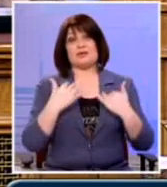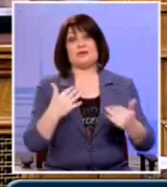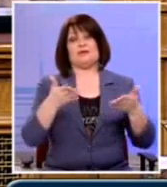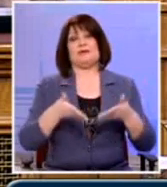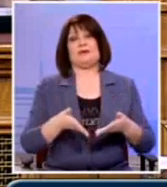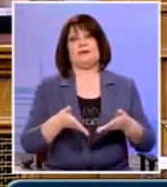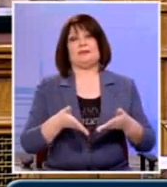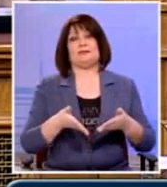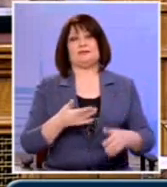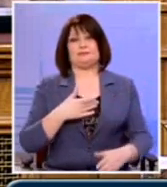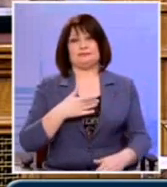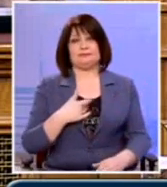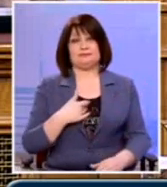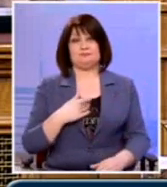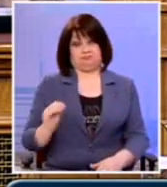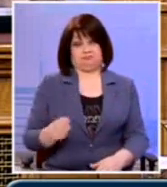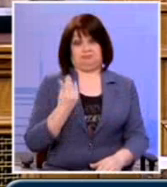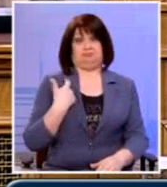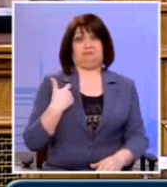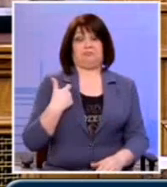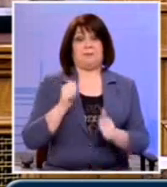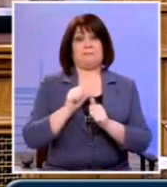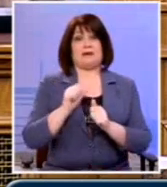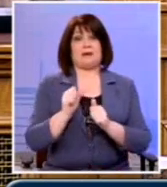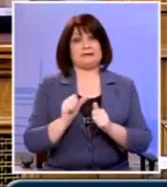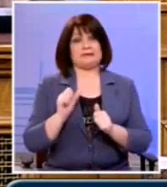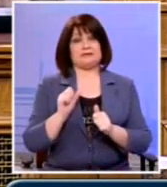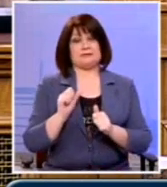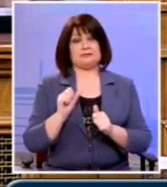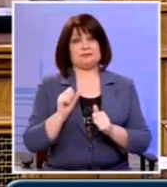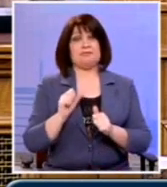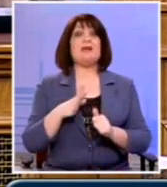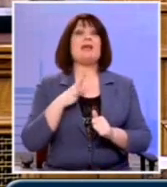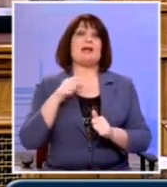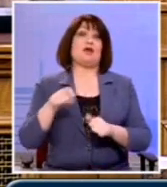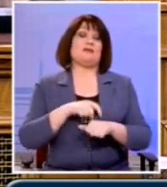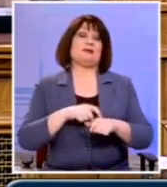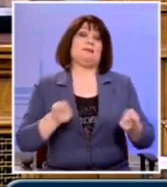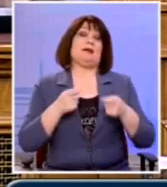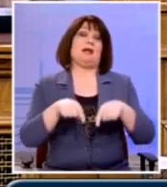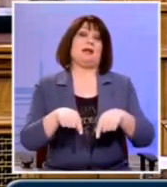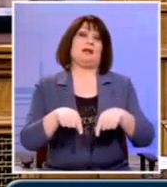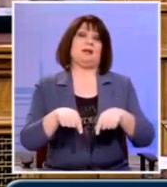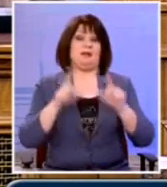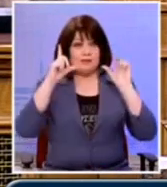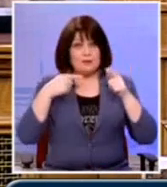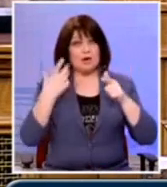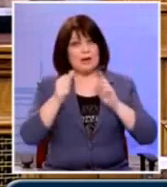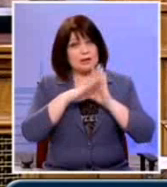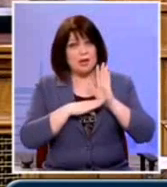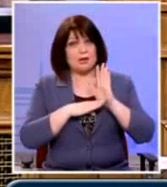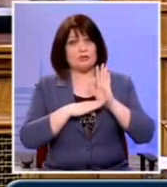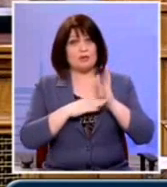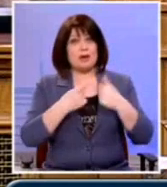είμαι κοινοβουλευτικός πολύ καιρό, κάποιους μήνες, αλλά θα ήθελα αυτό να μην συμβεί τώρα. Σε μια ευνομούμενη δημοκρατία δεν θα έπρεπε να υπάρχει αυτή η